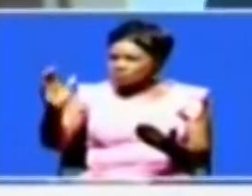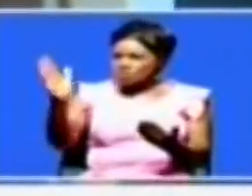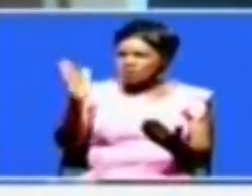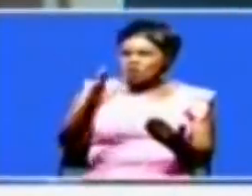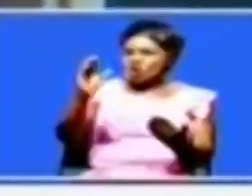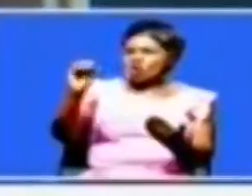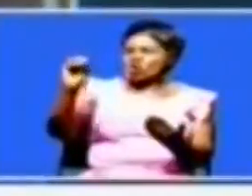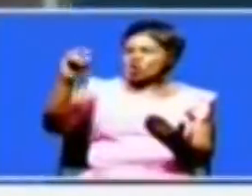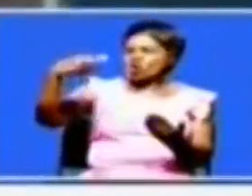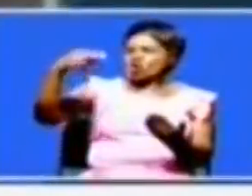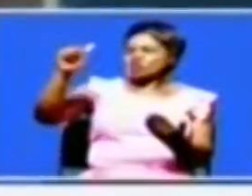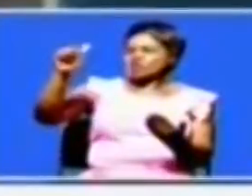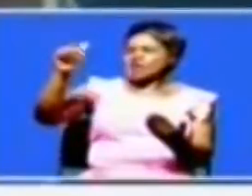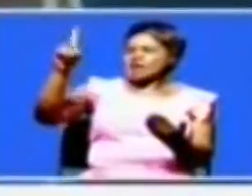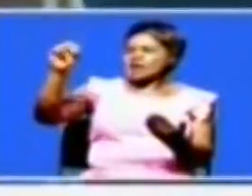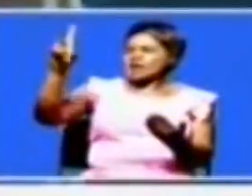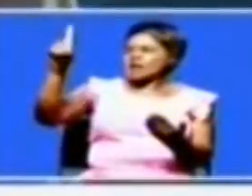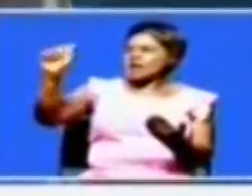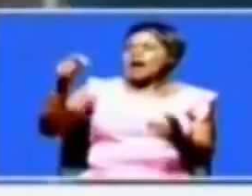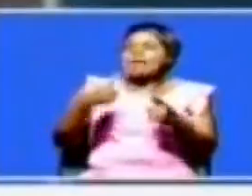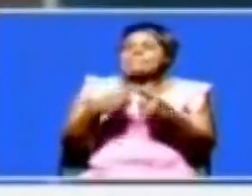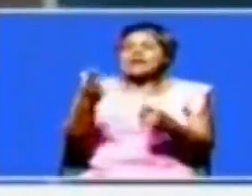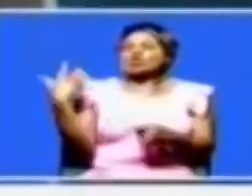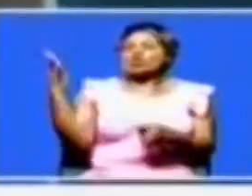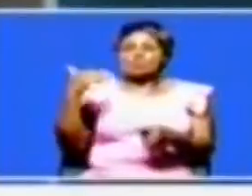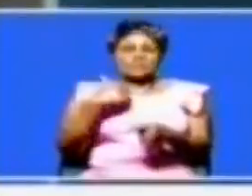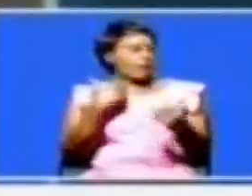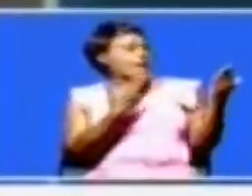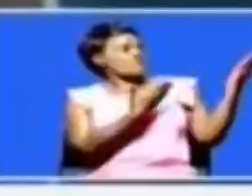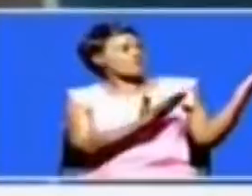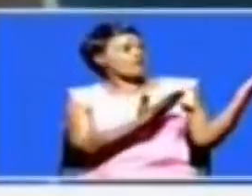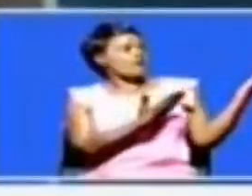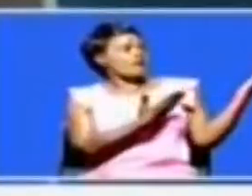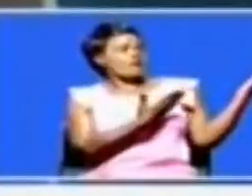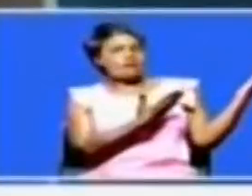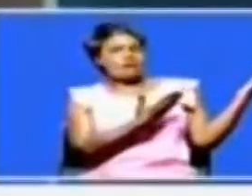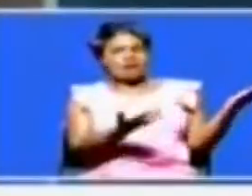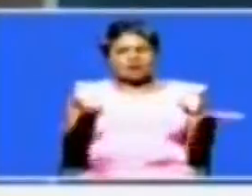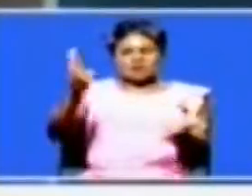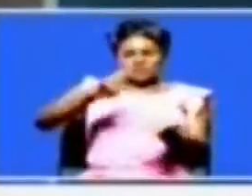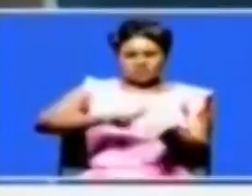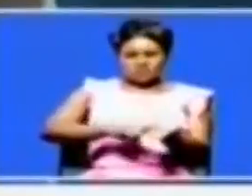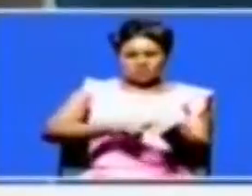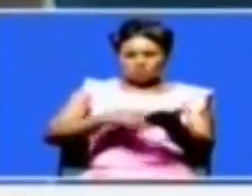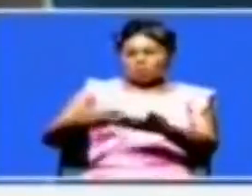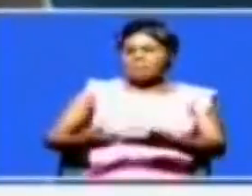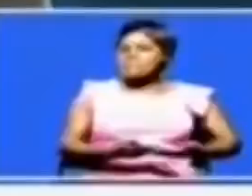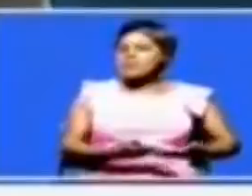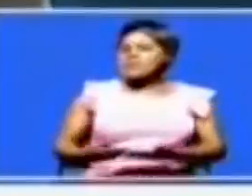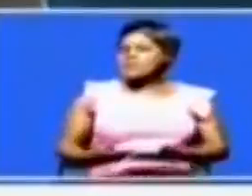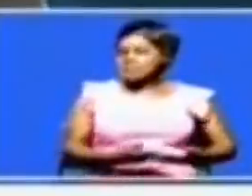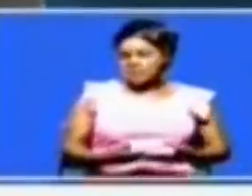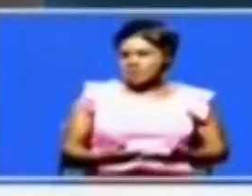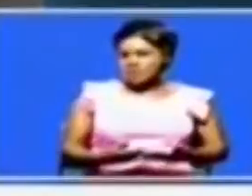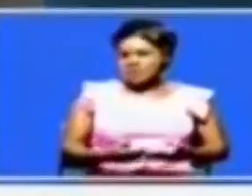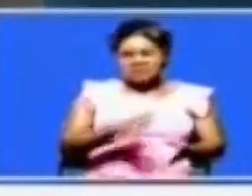Florence Ochanda. But the documents I have here regarding the registration of that child,